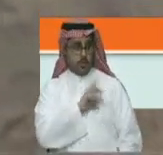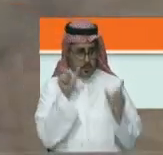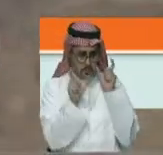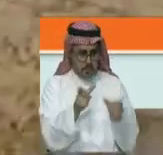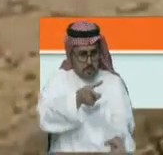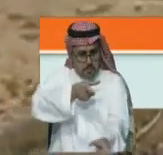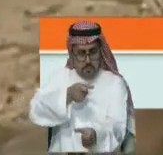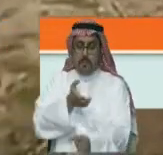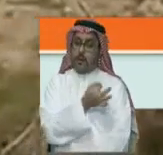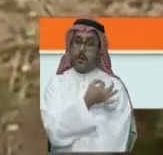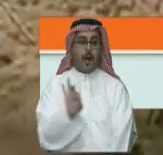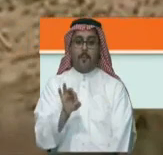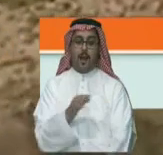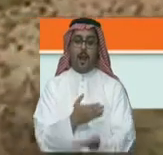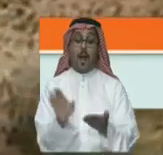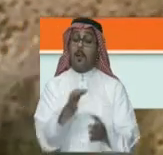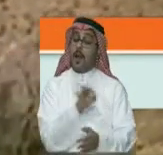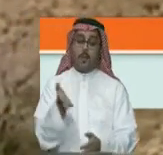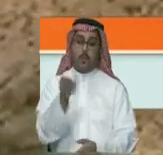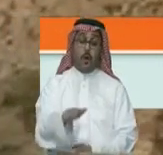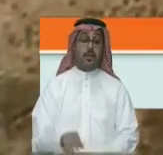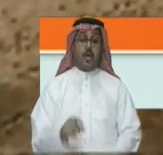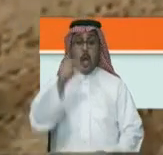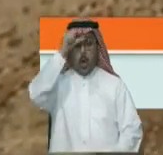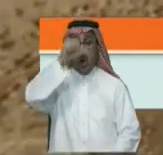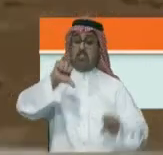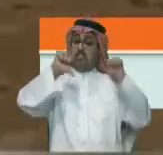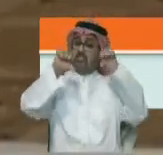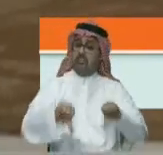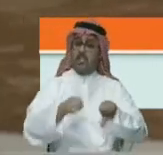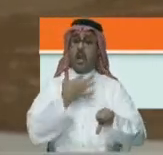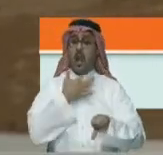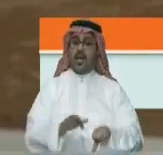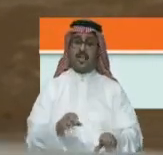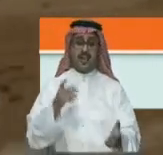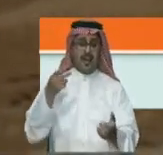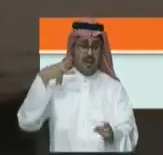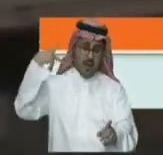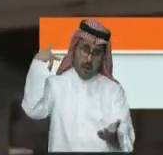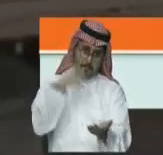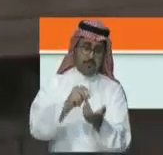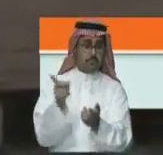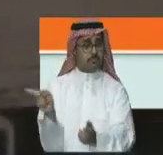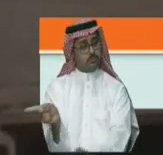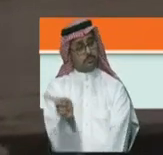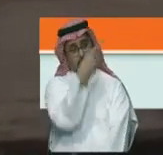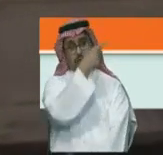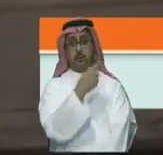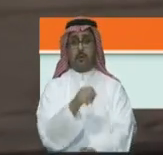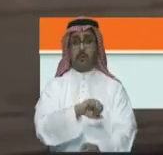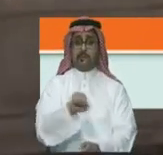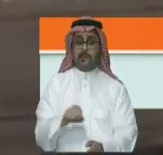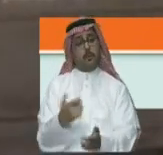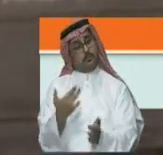الجيش اليمني إلى أن قواته أحبطت محاولة الحوثي في التسلل وأجبرت ميليشياته على التراجع والفرار.